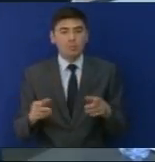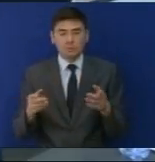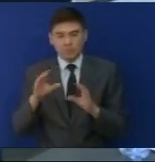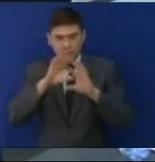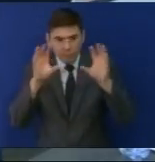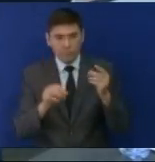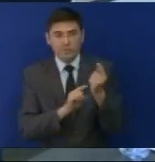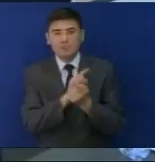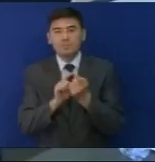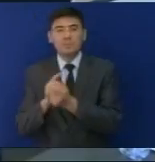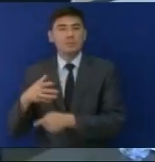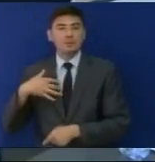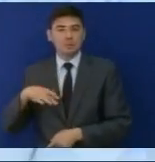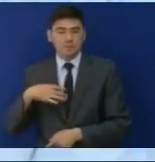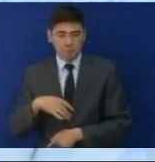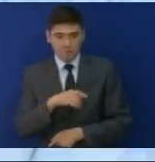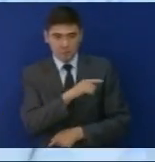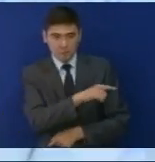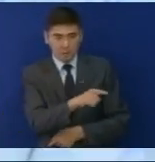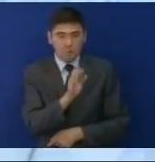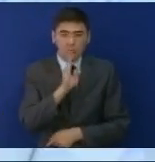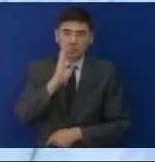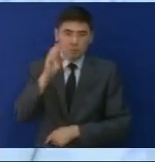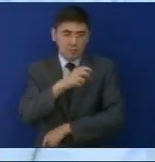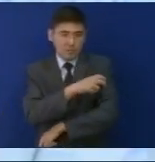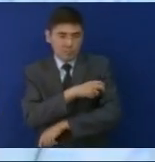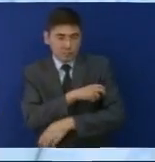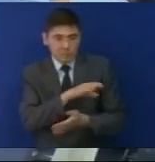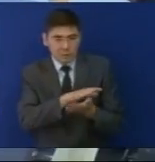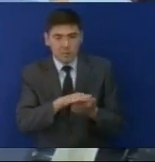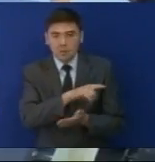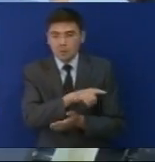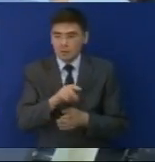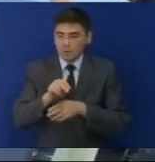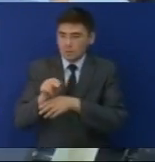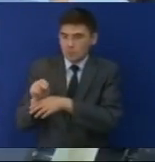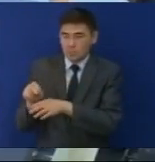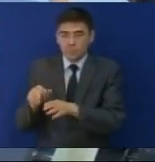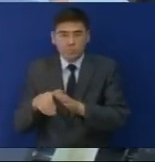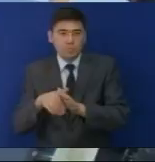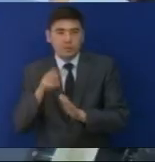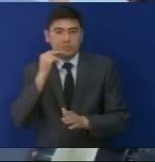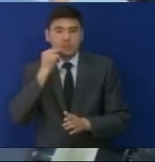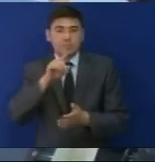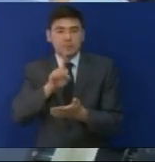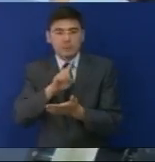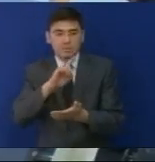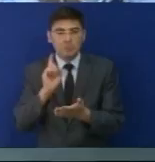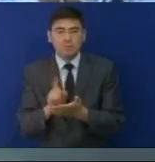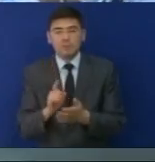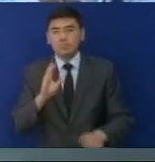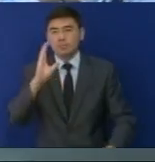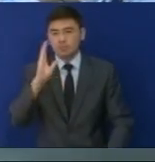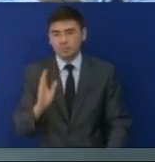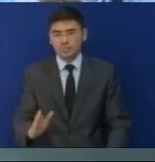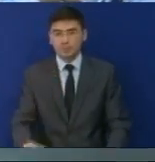улучшение качества подготовки будущих врачей и повышение уровня оказания медицинской помощи населению. Бахытгуль Казе, Самат Секенов, Кайрат